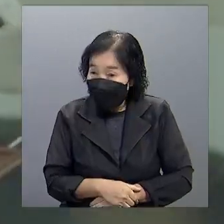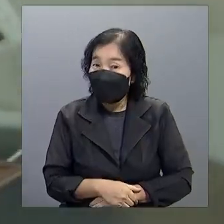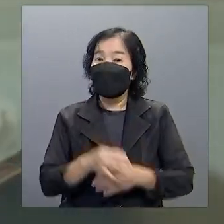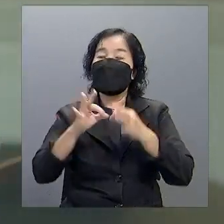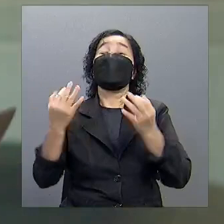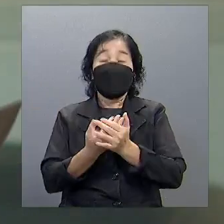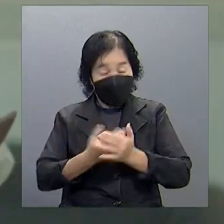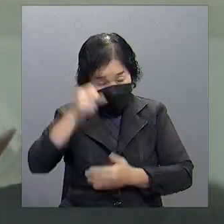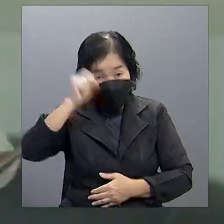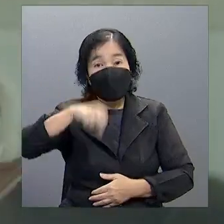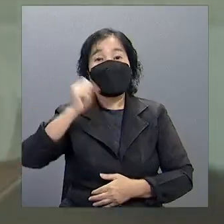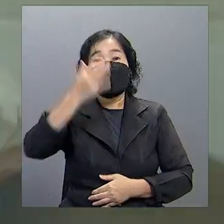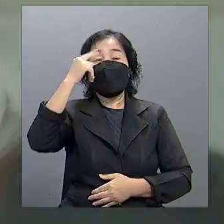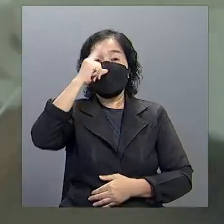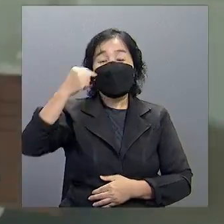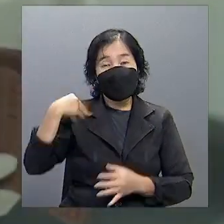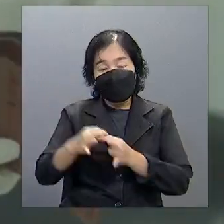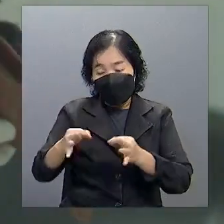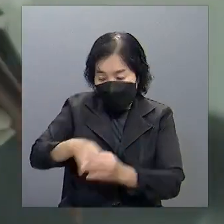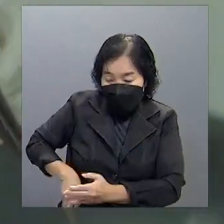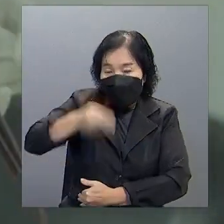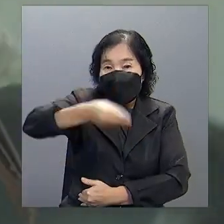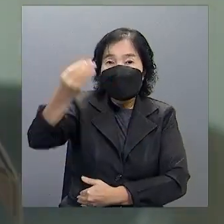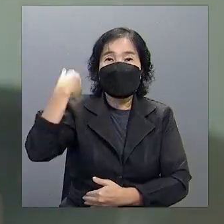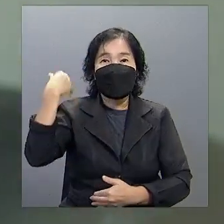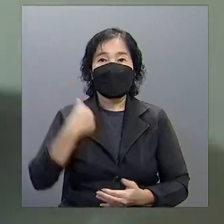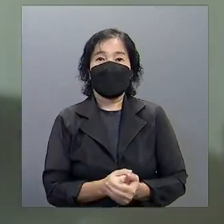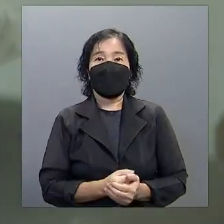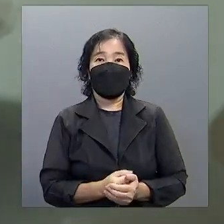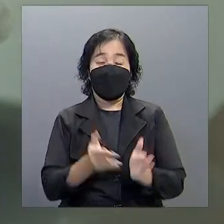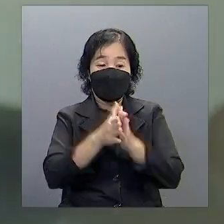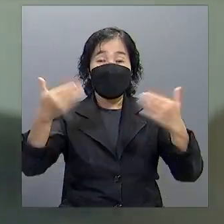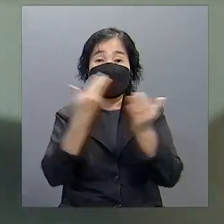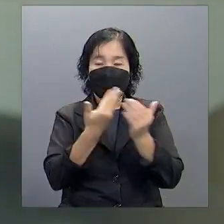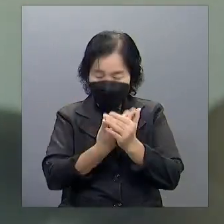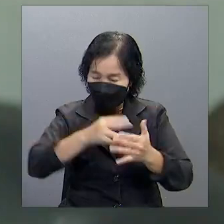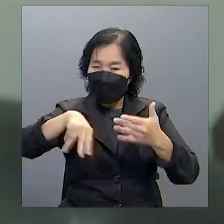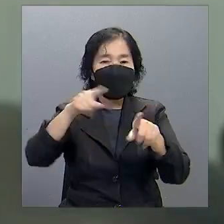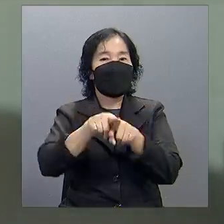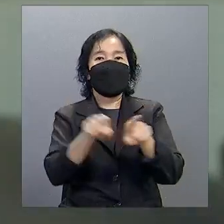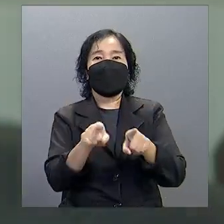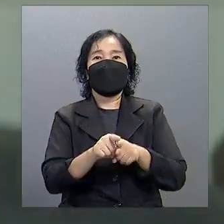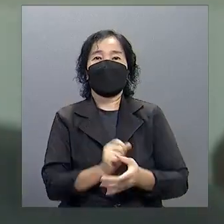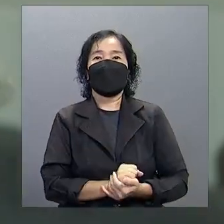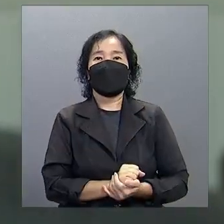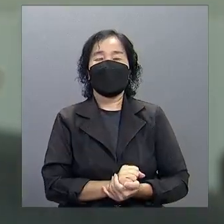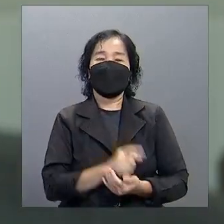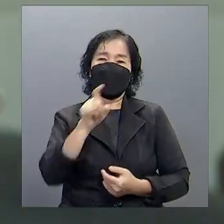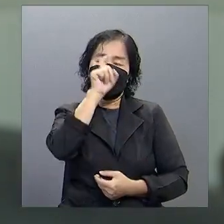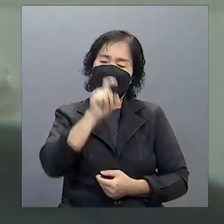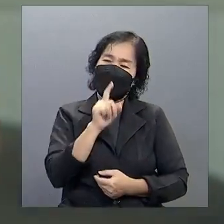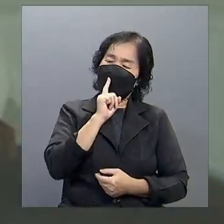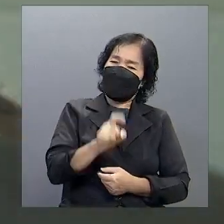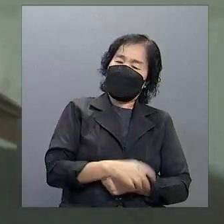พี่ปูพี่แล้วในกรณีของการตรวจกระเป๋าตังค์เนี่ยแล้วต้องสงสัยว่าอาจจะมีเชื้ออยู่คำถามคือแล้วธนบัตร